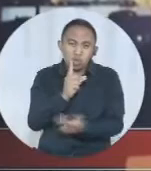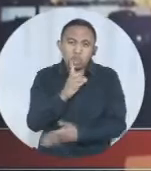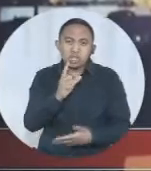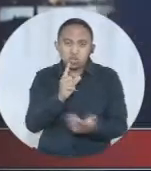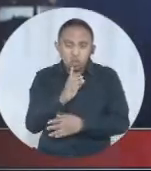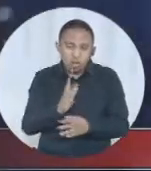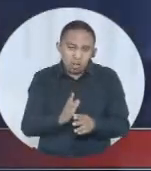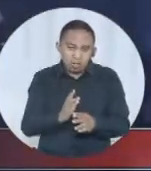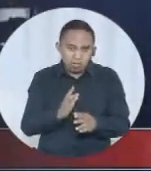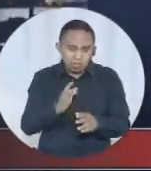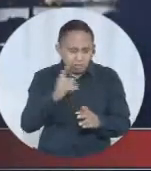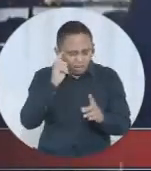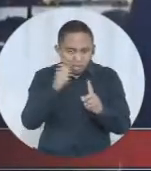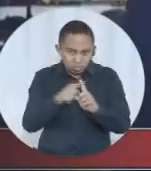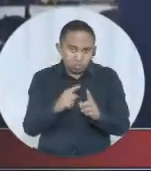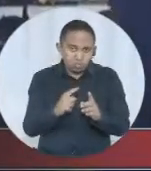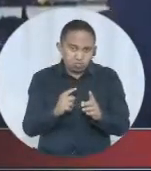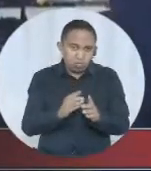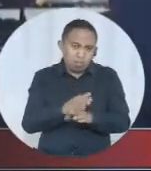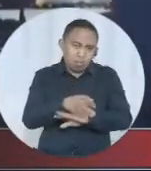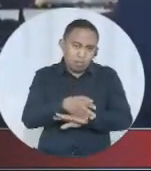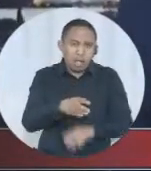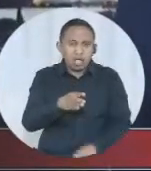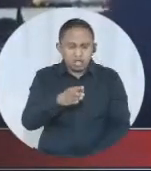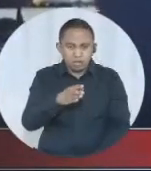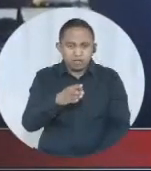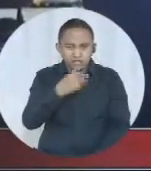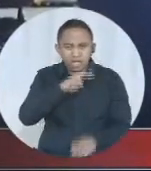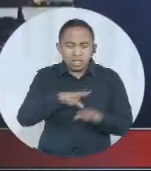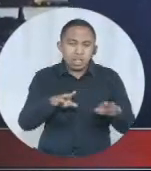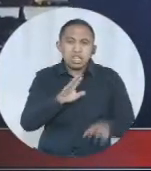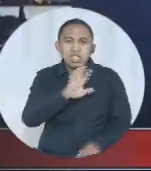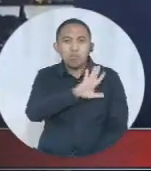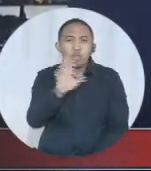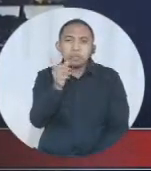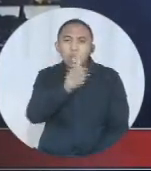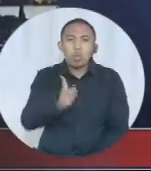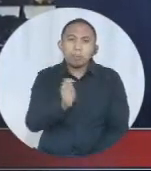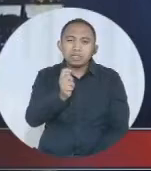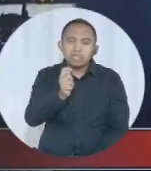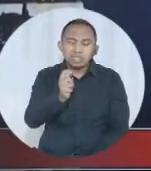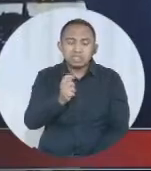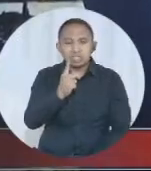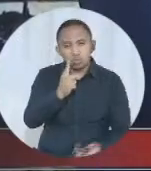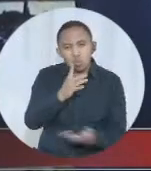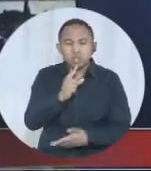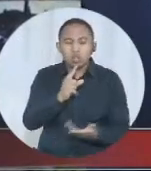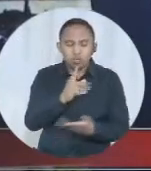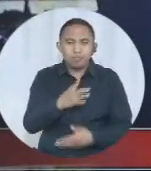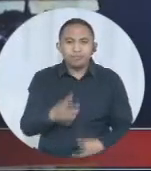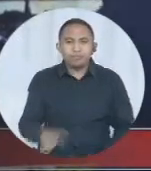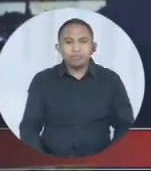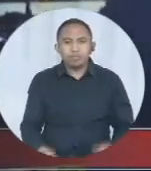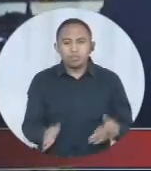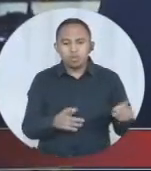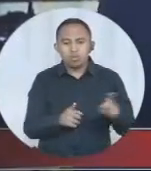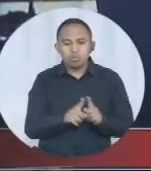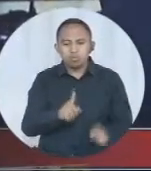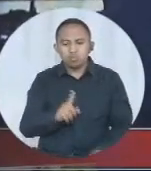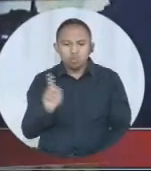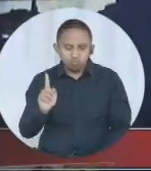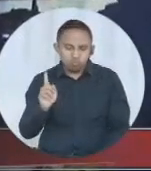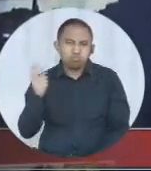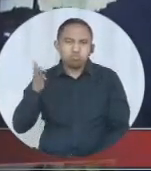no tanjona kendrena ao anatin'ny 5 taona. Ao anatin'ny fiaraha-miasan'ny firenena roa tota ihany koa dia misy ny fampahafantarana any Turkia